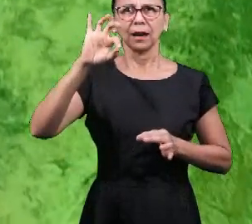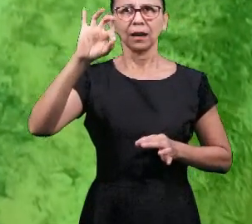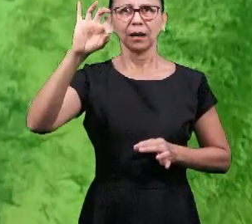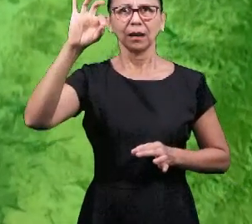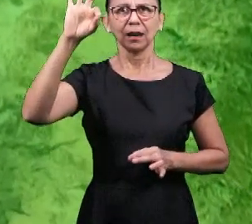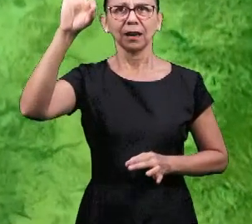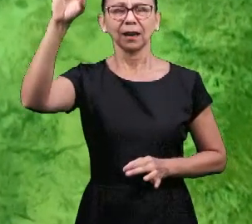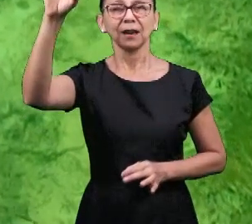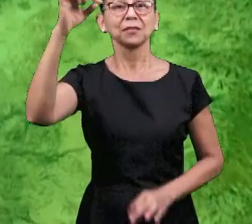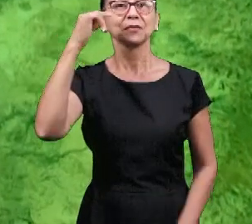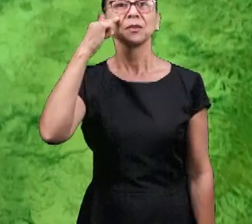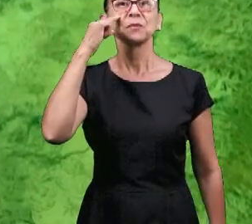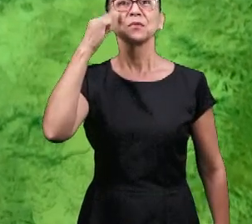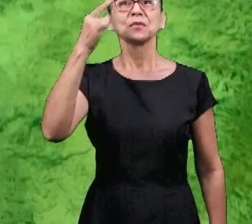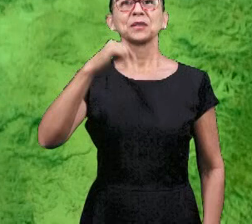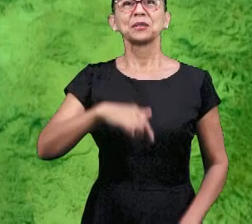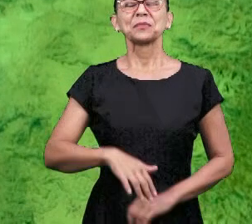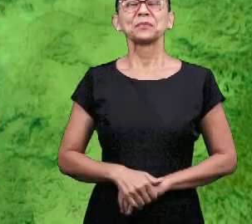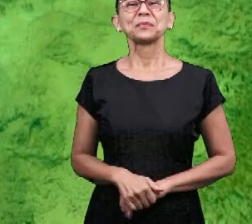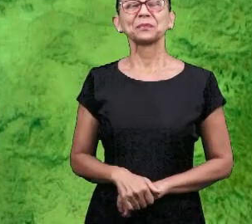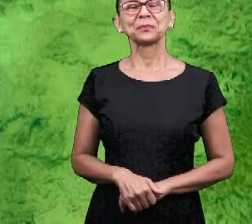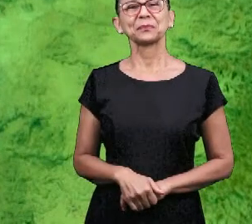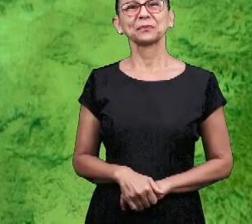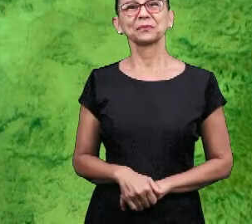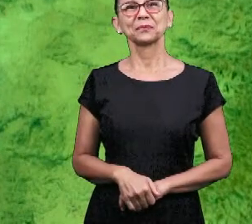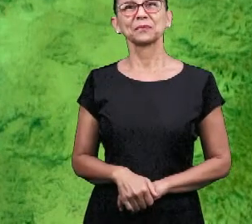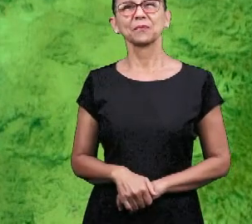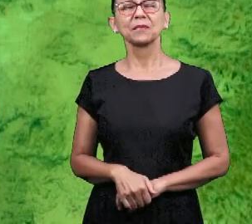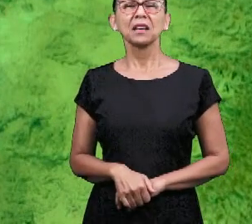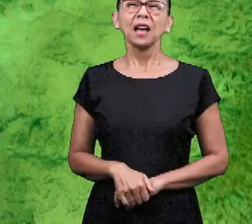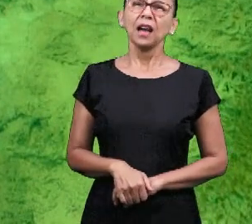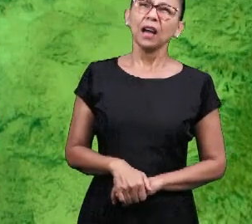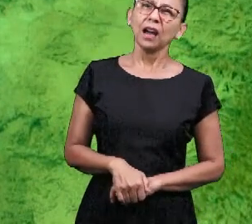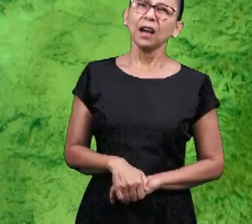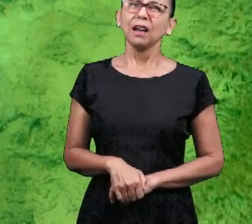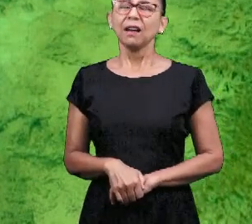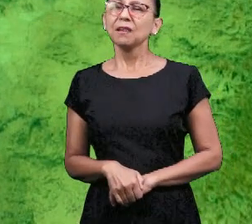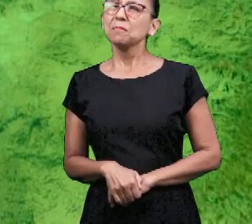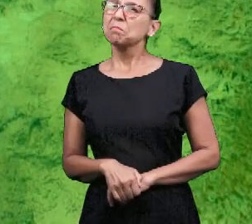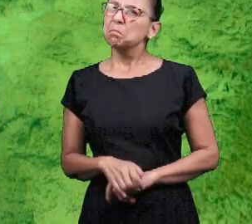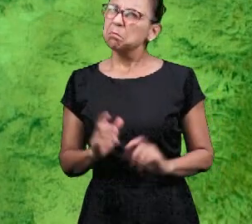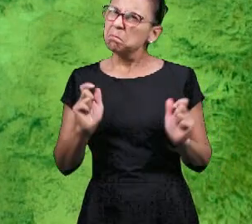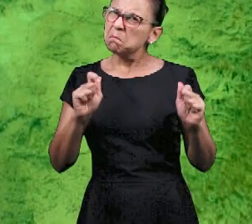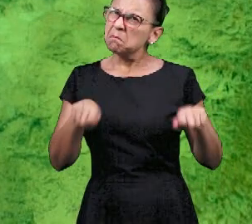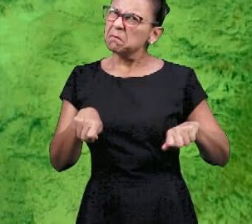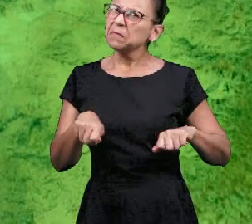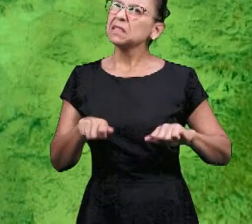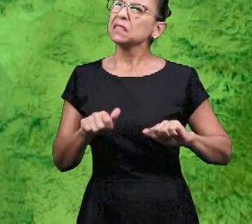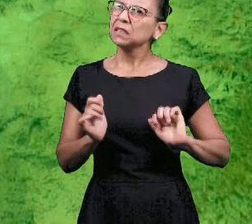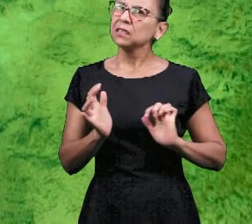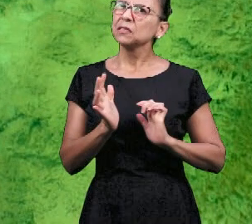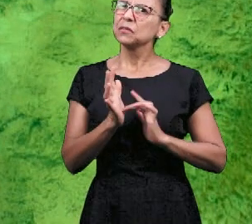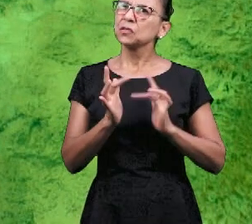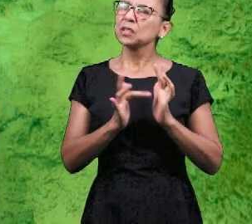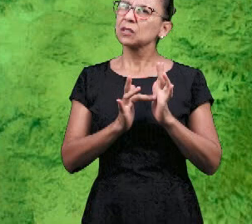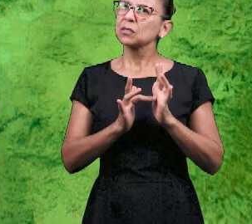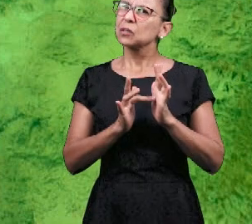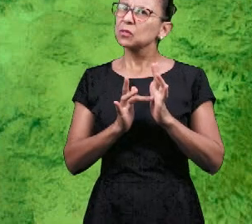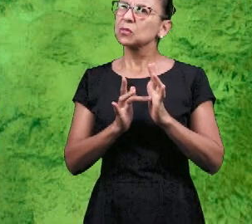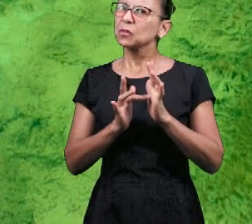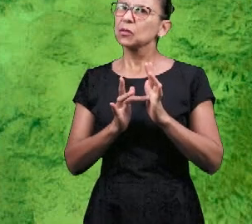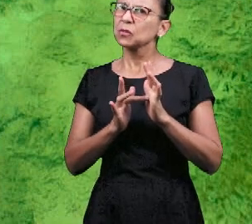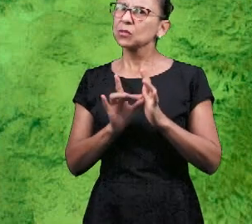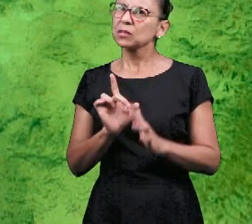pouvons voir le nom de la ville de Jérusalem et plus loin, Sichem. Et la ligne rouge pointe la